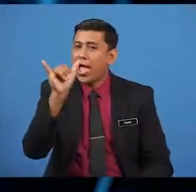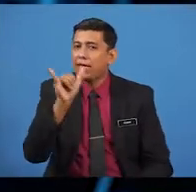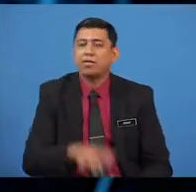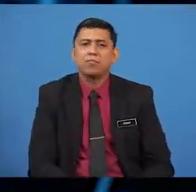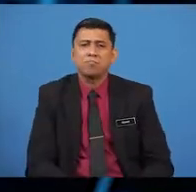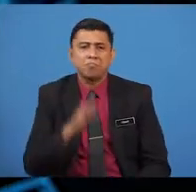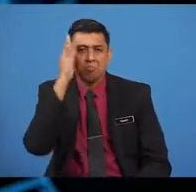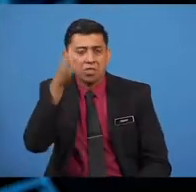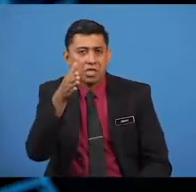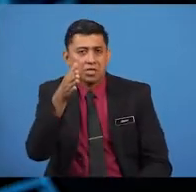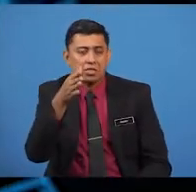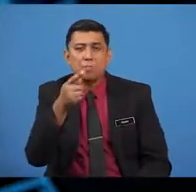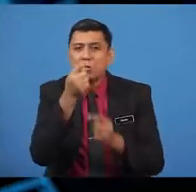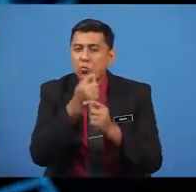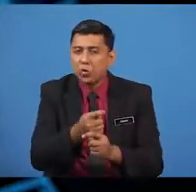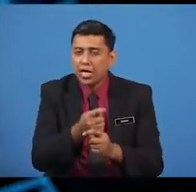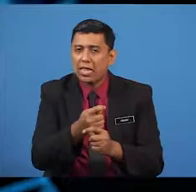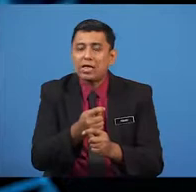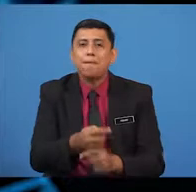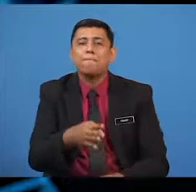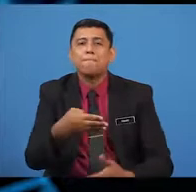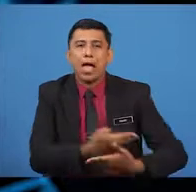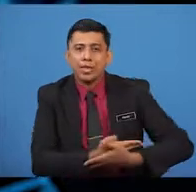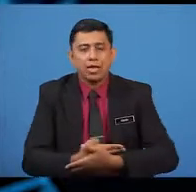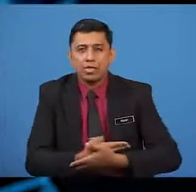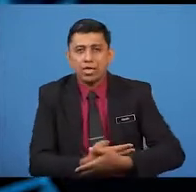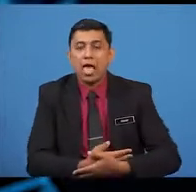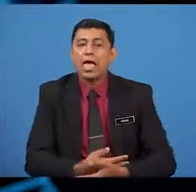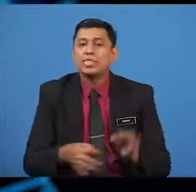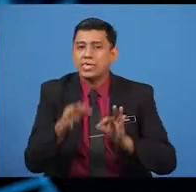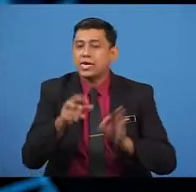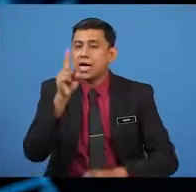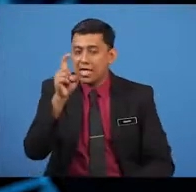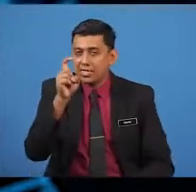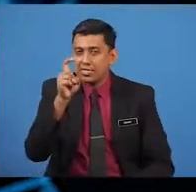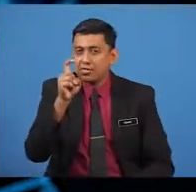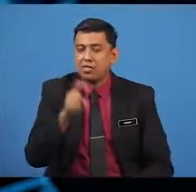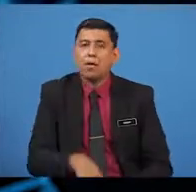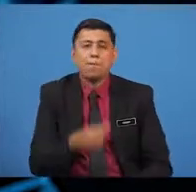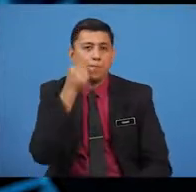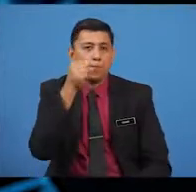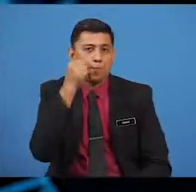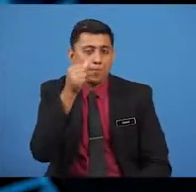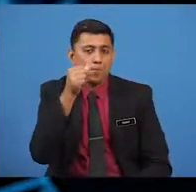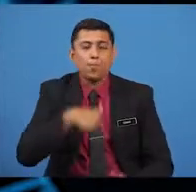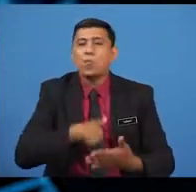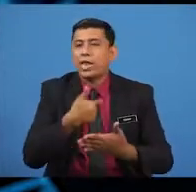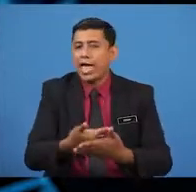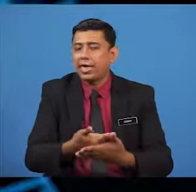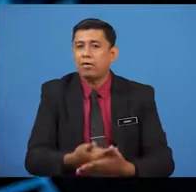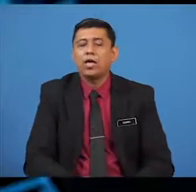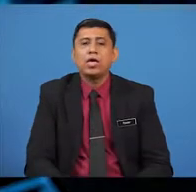atau Y yang akan menentukan jantina bayi. Jika X, maka perempuan